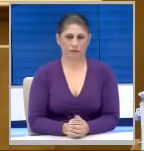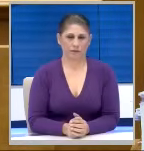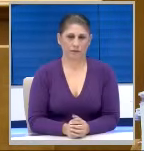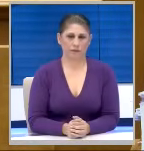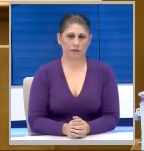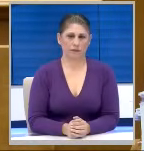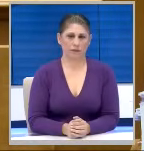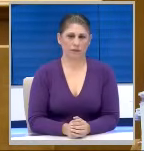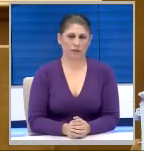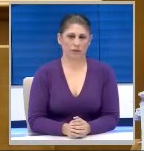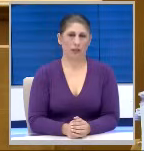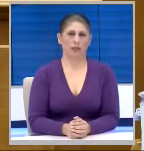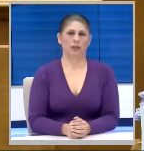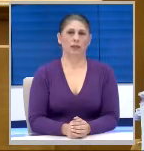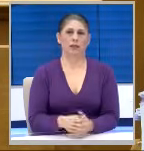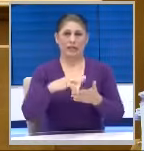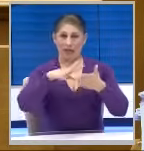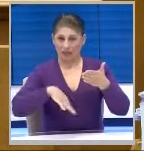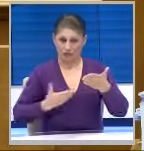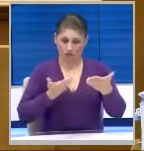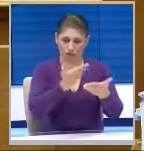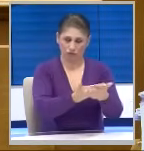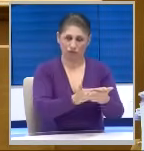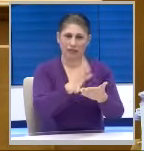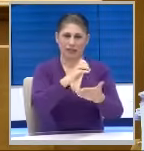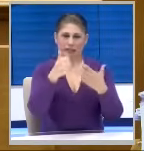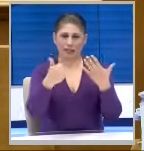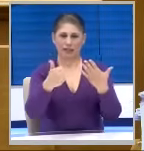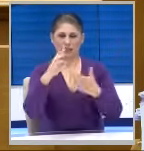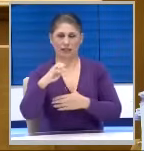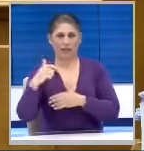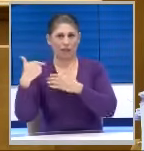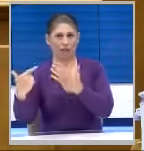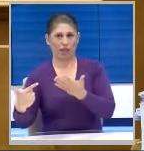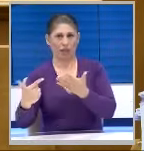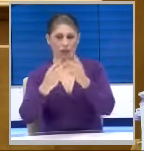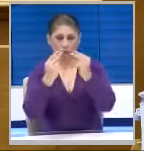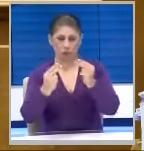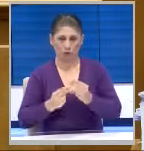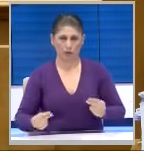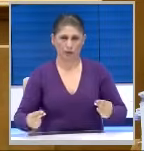σελίδες 46 και 47 του πορίσματος